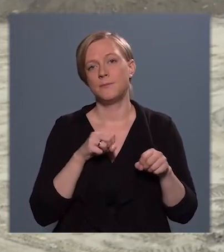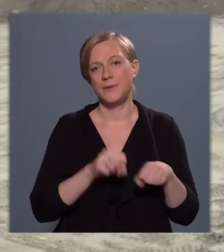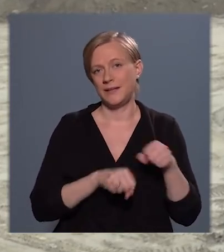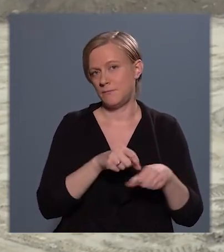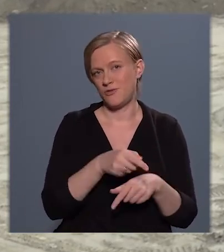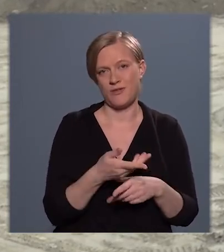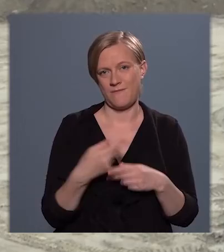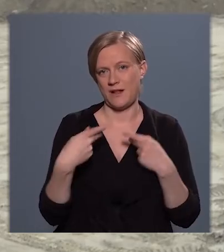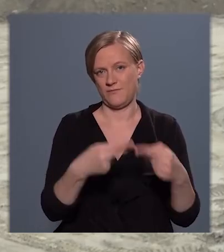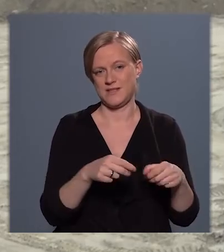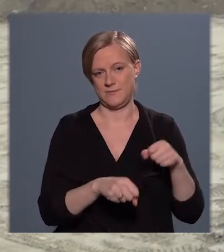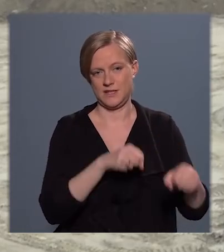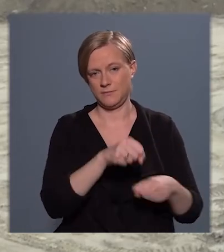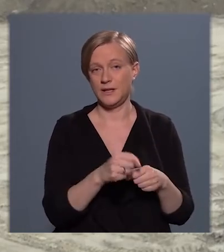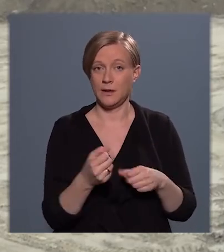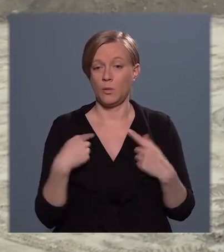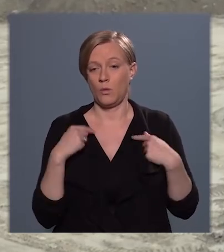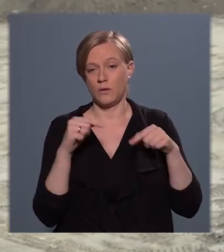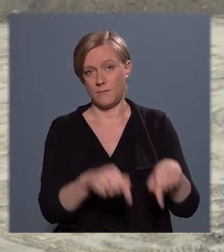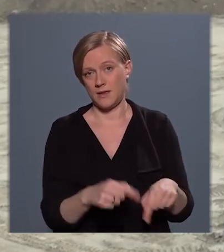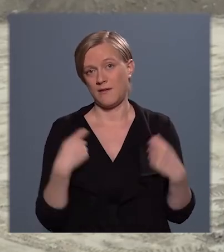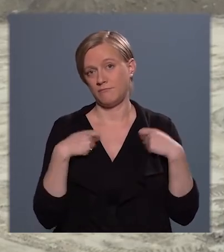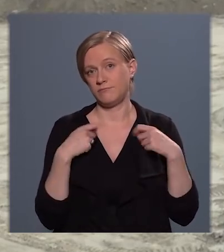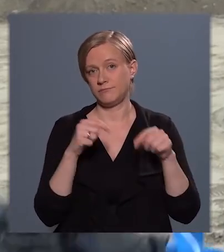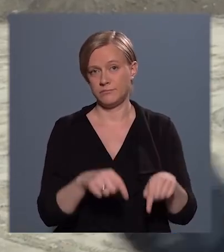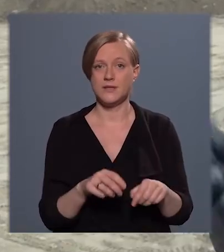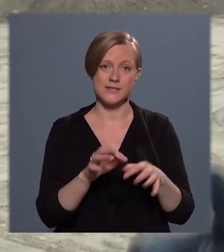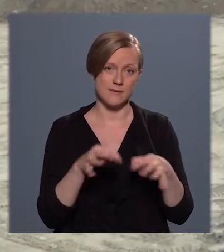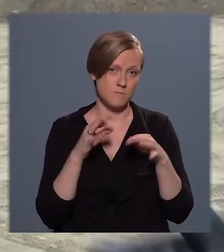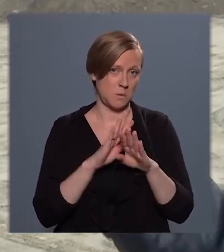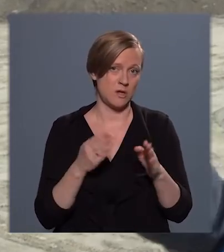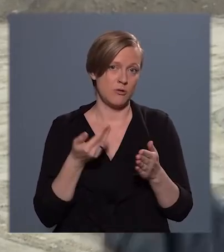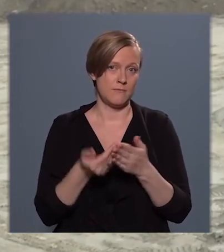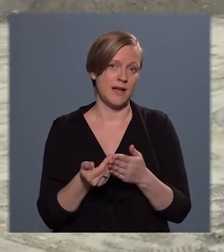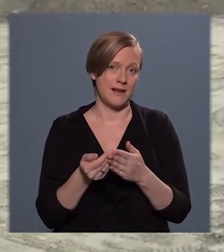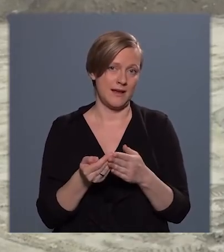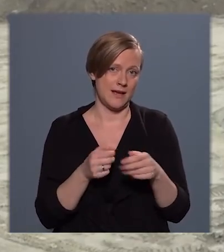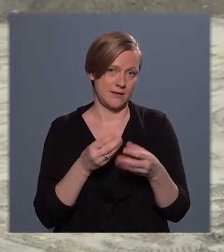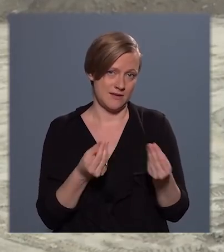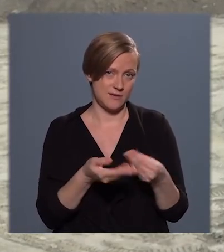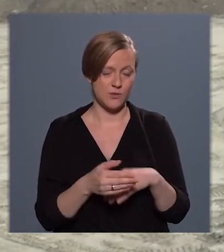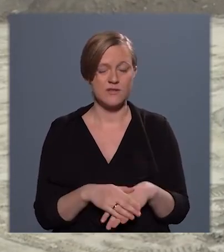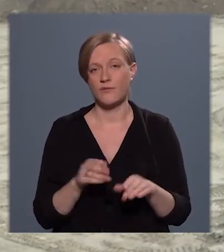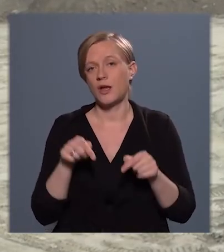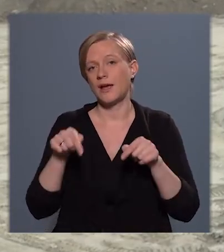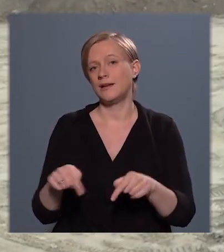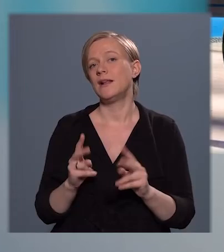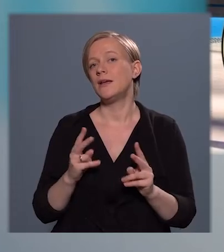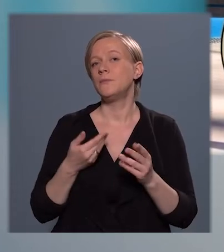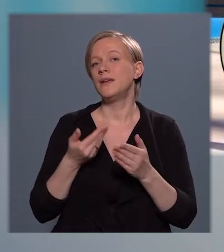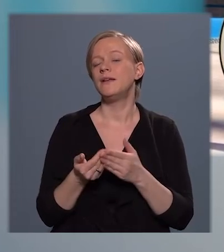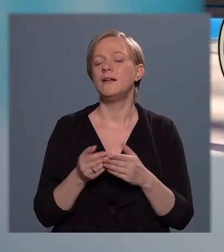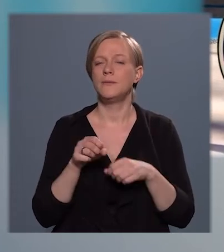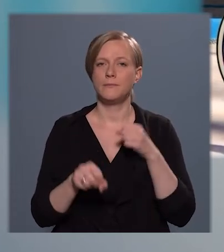megyek, felveszem a ruhámat, a bringás cipőmet, és bérlek egy spinninget, vagy akár bérlek itt egy kerékpárt, és tekerek a pályán.